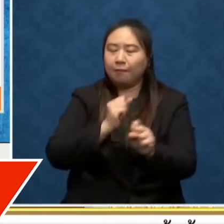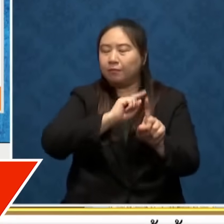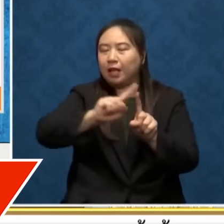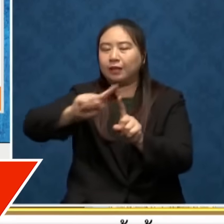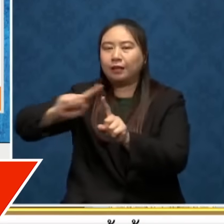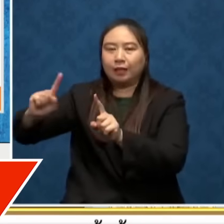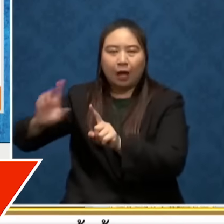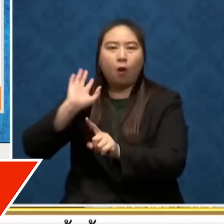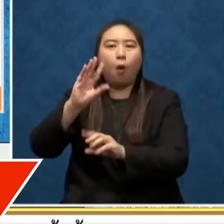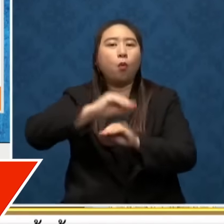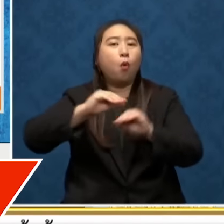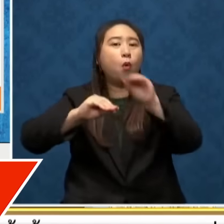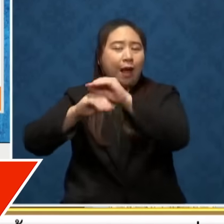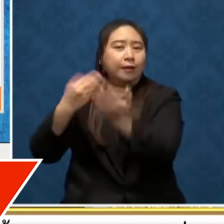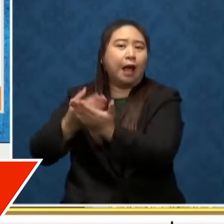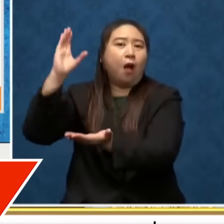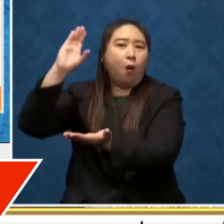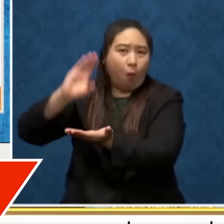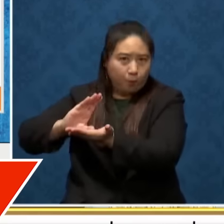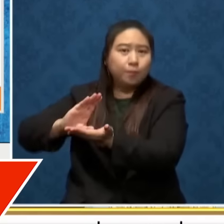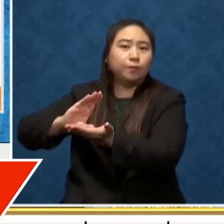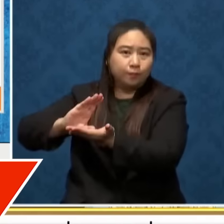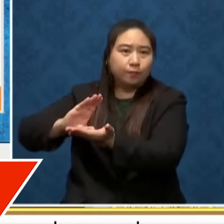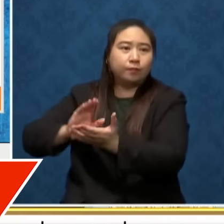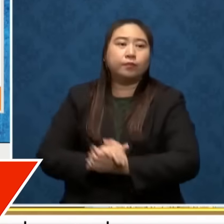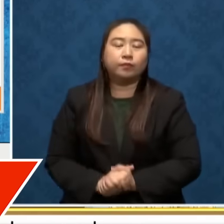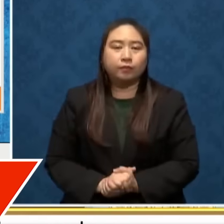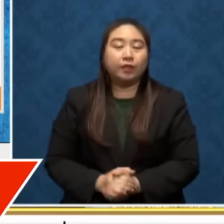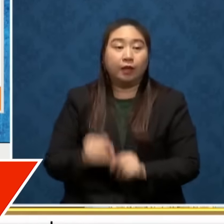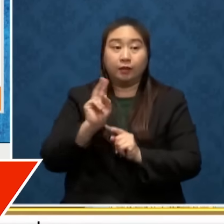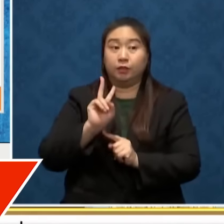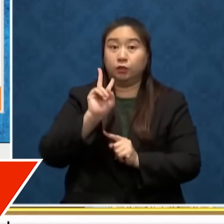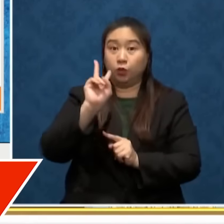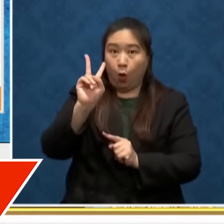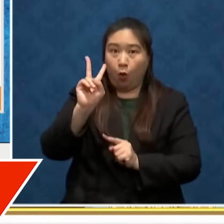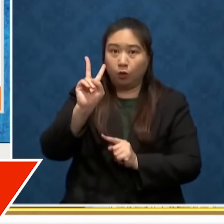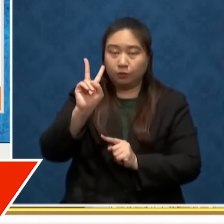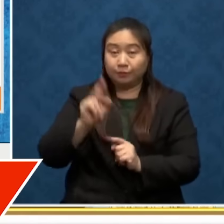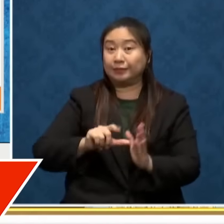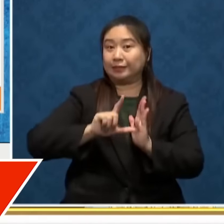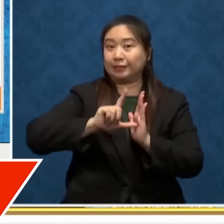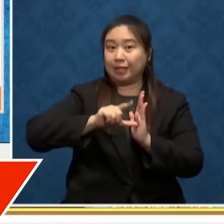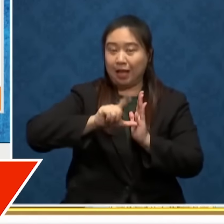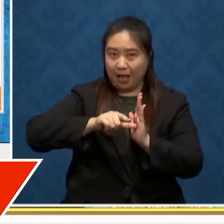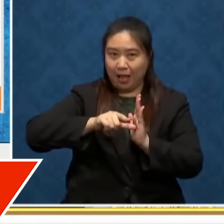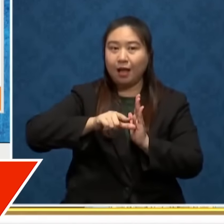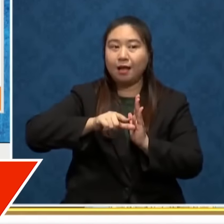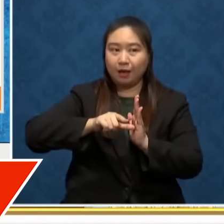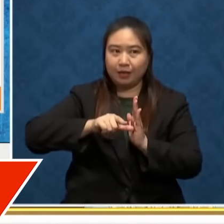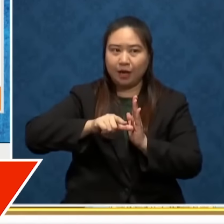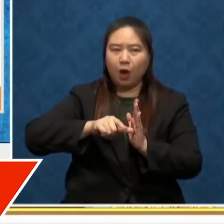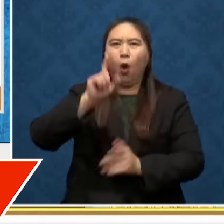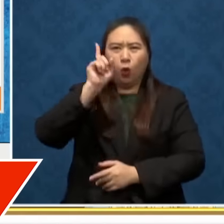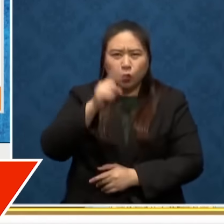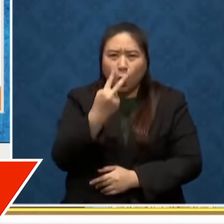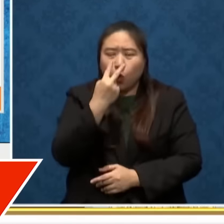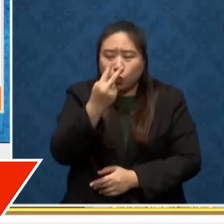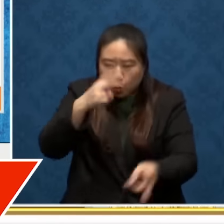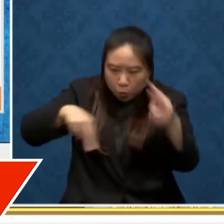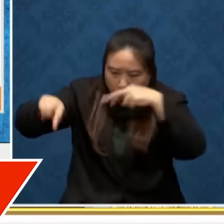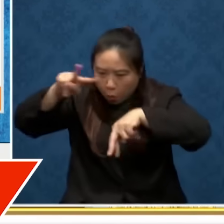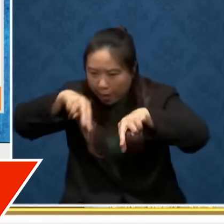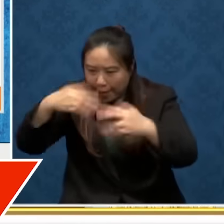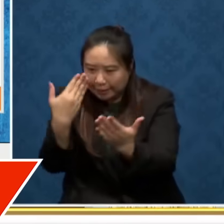างๆภายใต้โครงการงบประมาณโดยตรงและอันที่สองก็คือเลขาธิการกสทช.ก็ยังต้องดูแลงบประมา